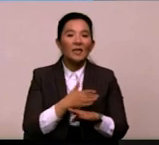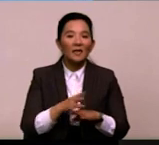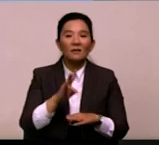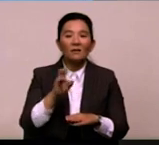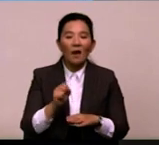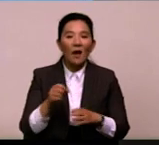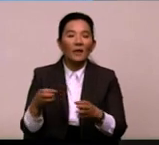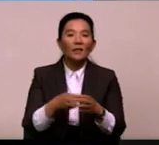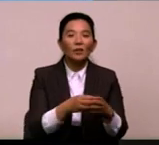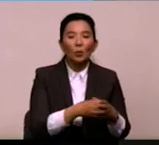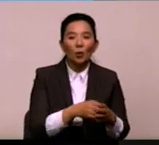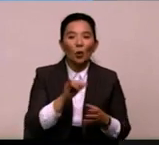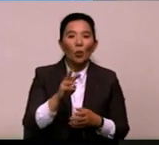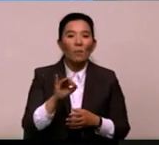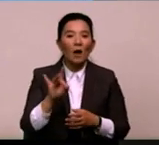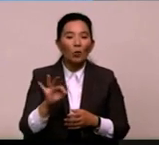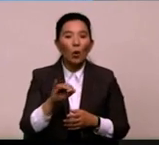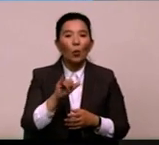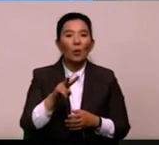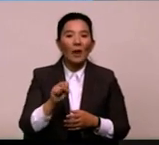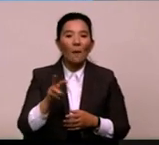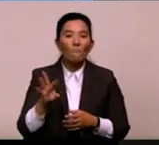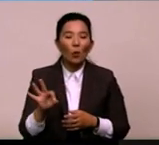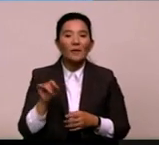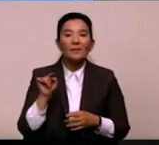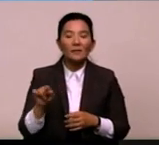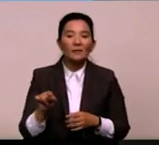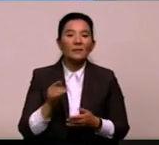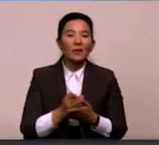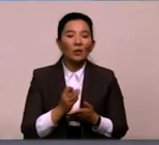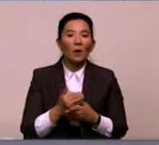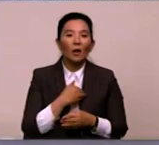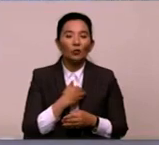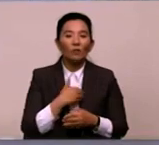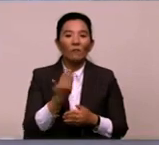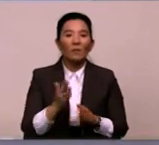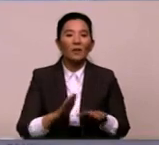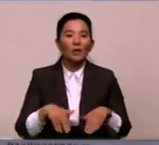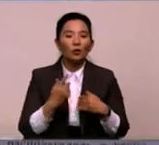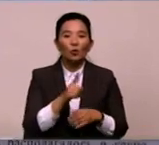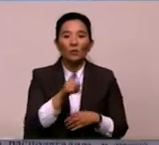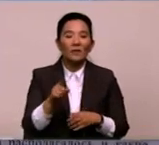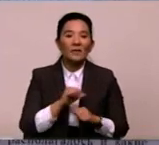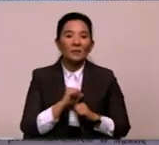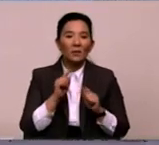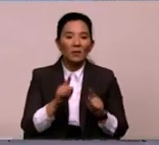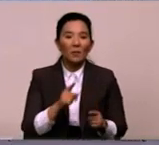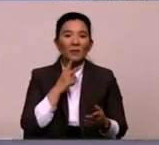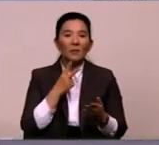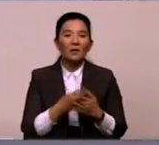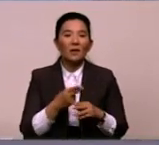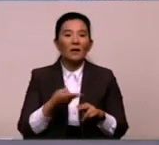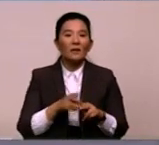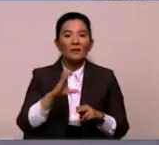на категории «умаро» и «уламо». Здесь, в данном случае, я хочу вам предложить, чтобы вы самостоятельно посмотрели